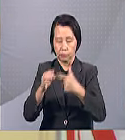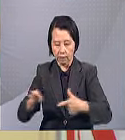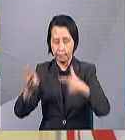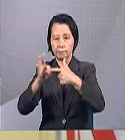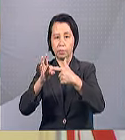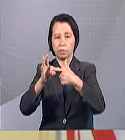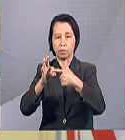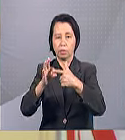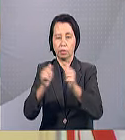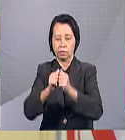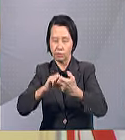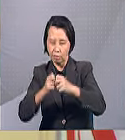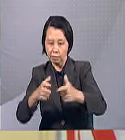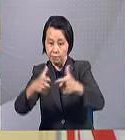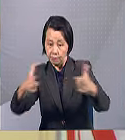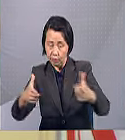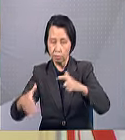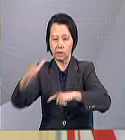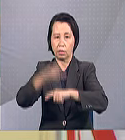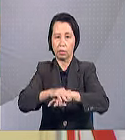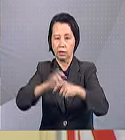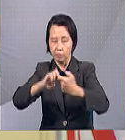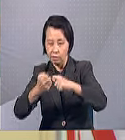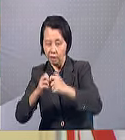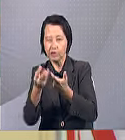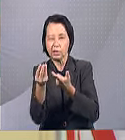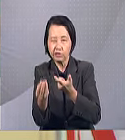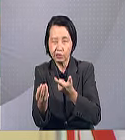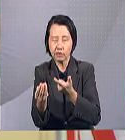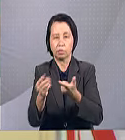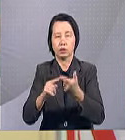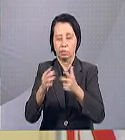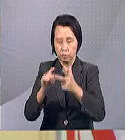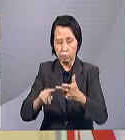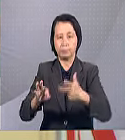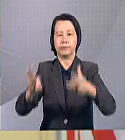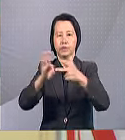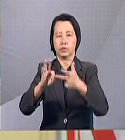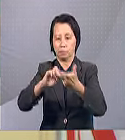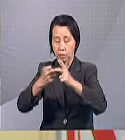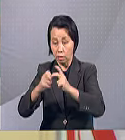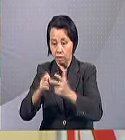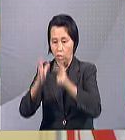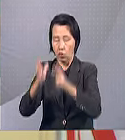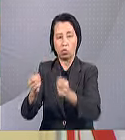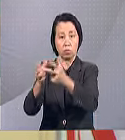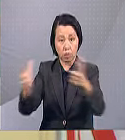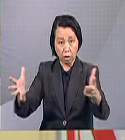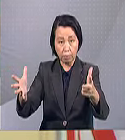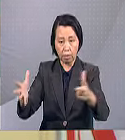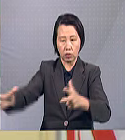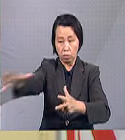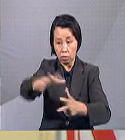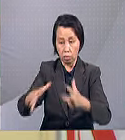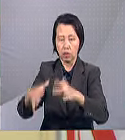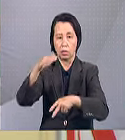mengutamakan kemaslahatan yang besar ke atas kemaslahatan yang kecil, mengutamakan kemaslahatan orang ramai majoriti